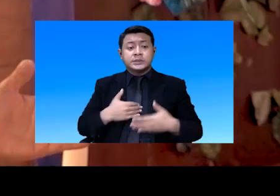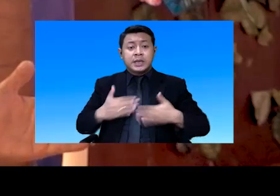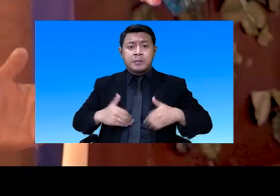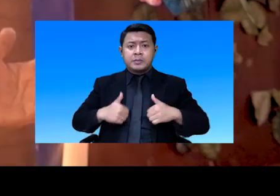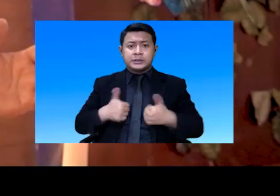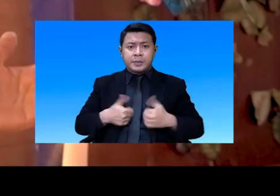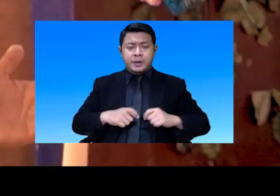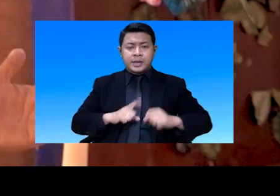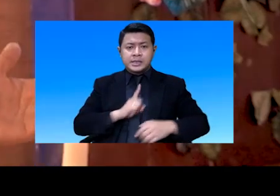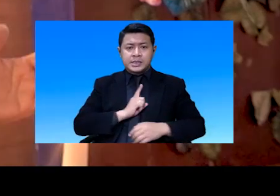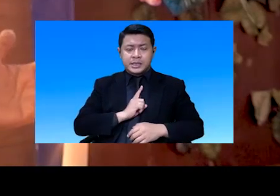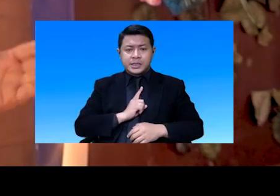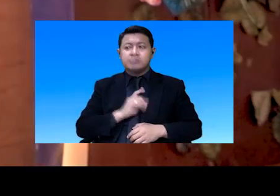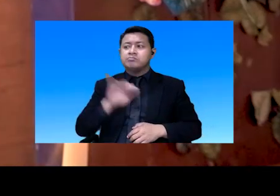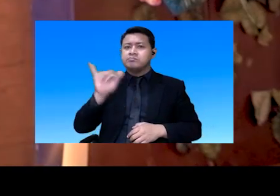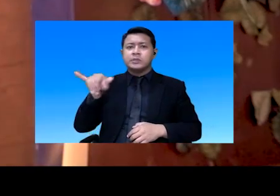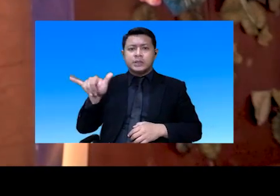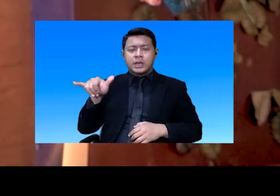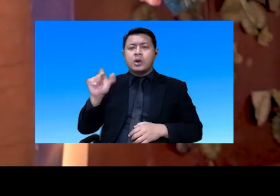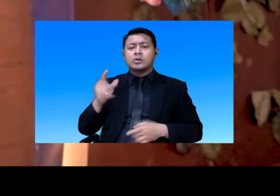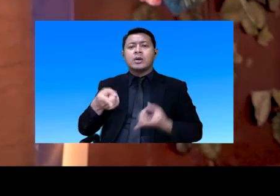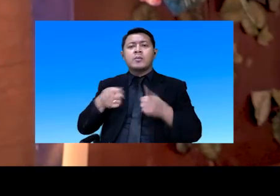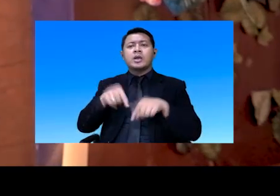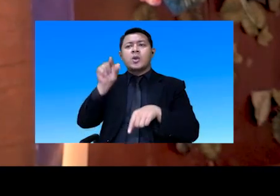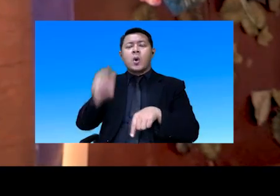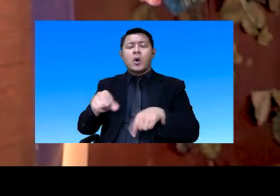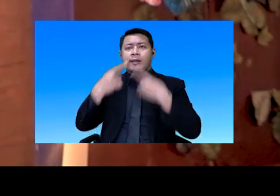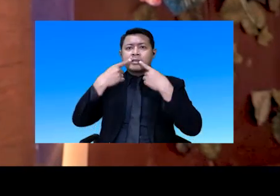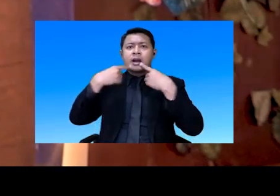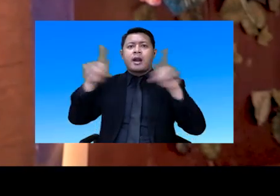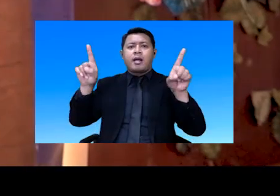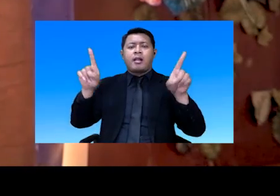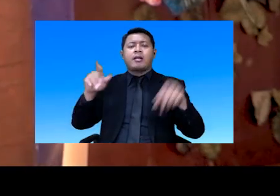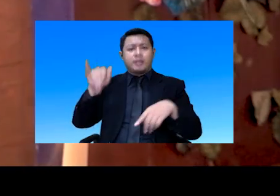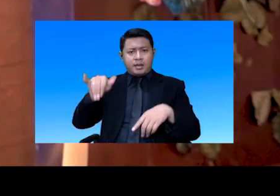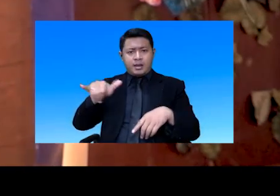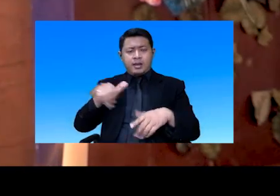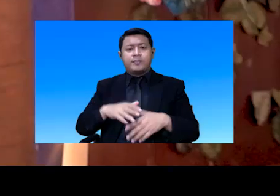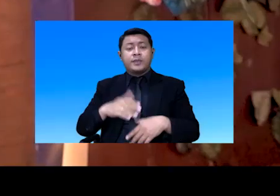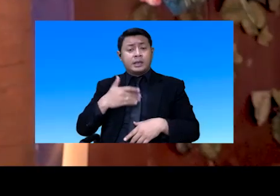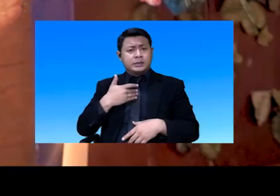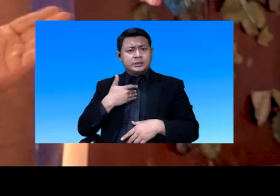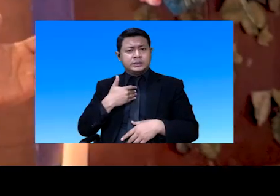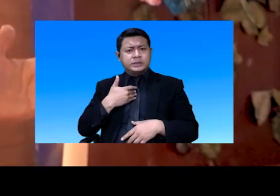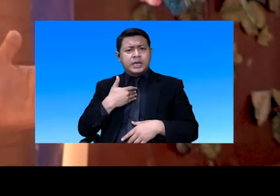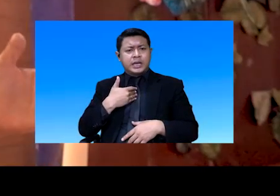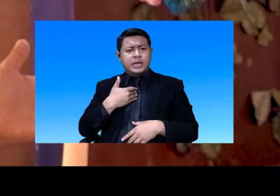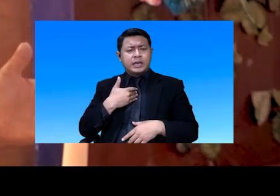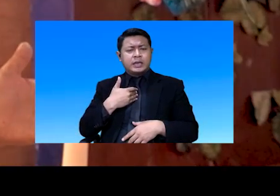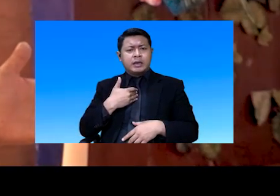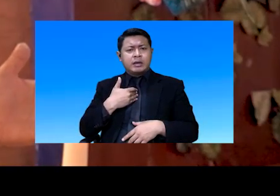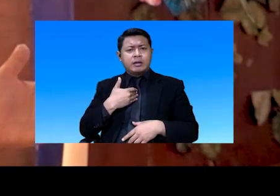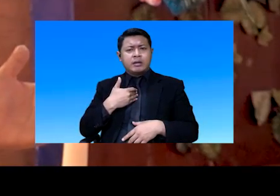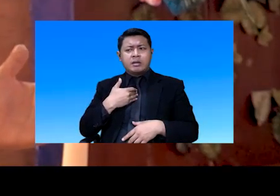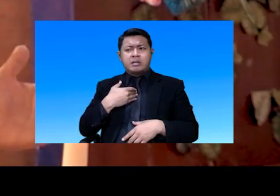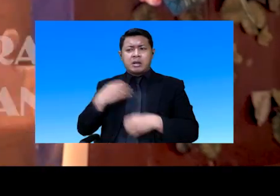diri memang untuk menjadi orang yang populer. Saya tidak lagi terpengaruh